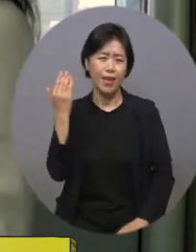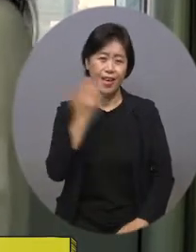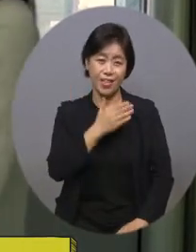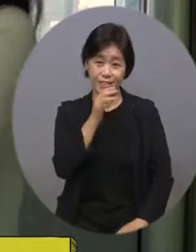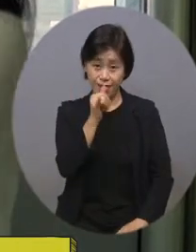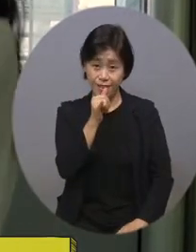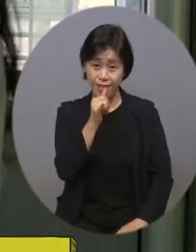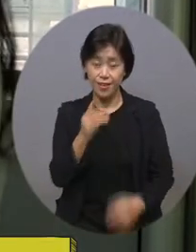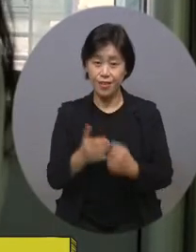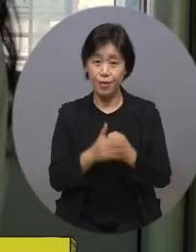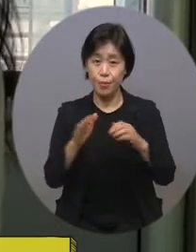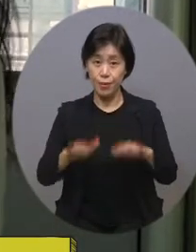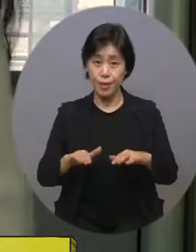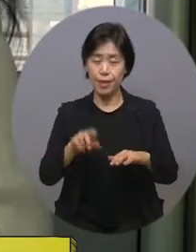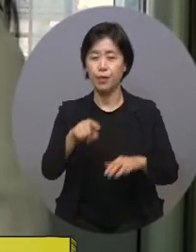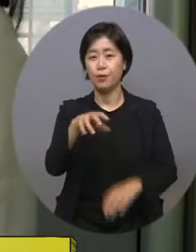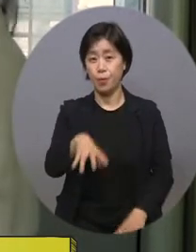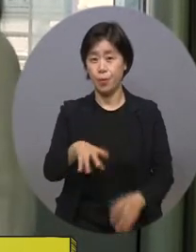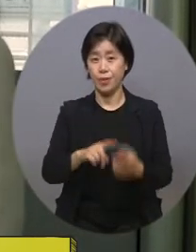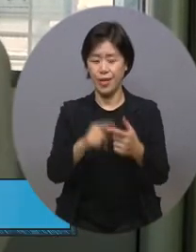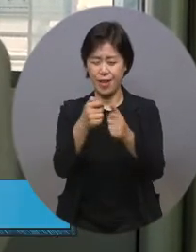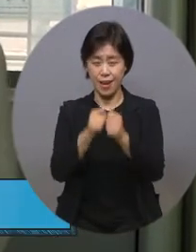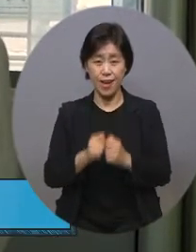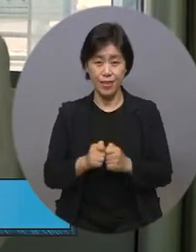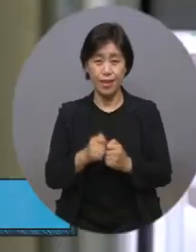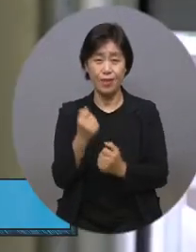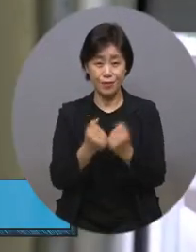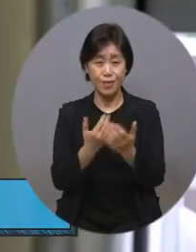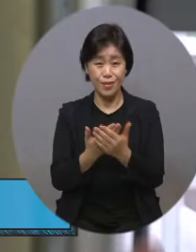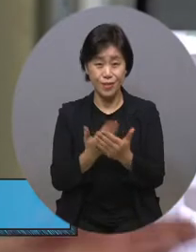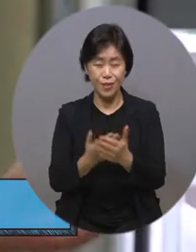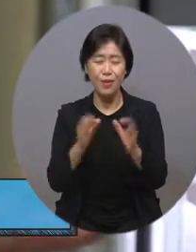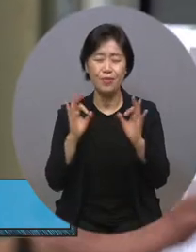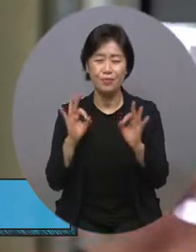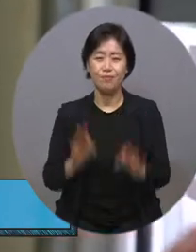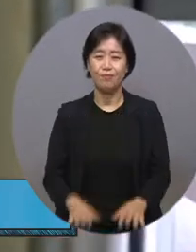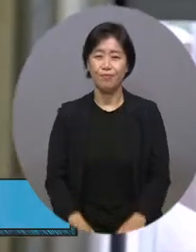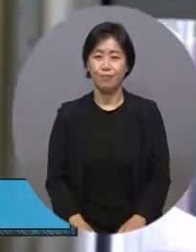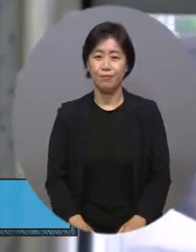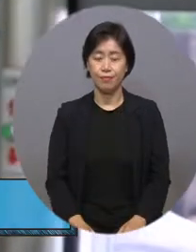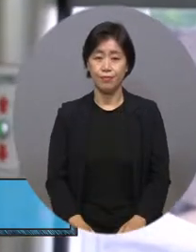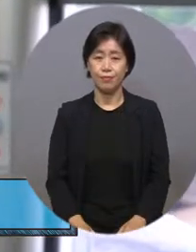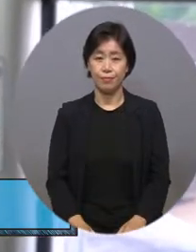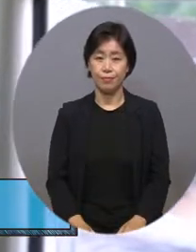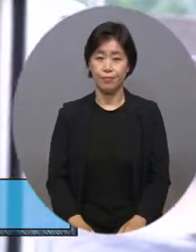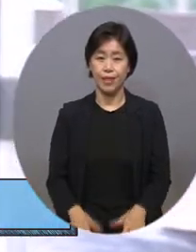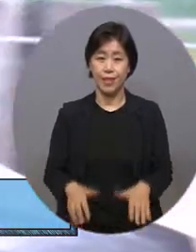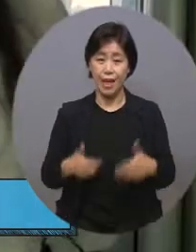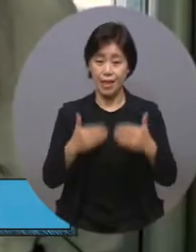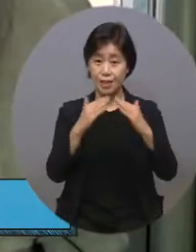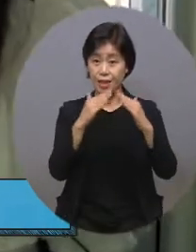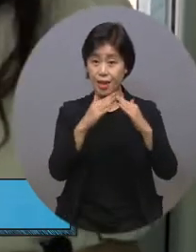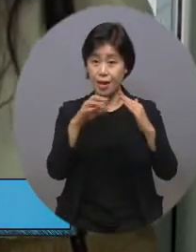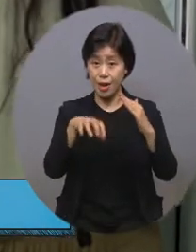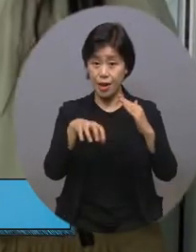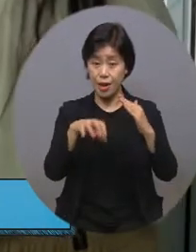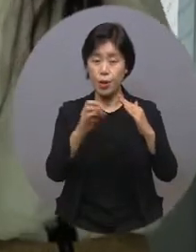예. 그래서 오늘 자세하게 소개 좀 부탁드릴게요. 예, 그렇게 하시죠. 저는 우선 호실부터 소개를 드리도록 하겠습니다. 네.